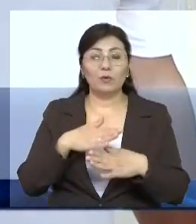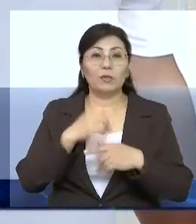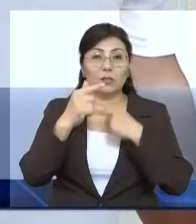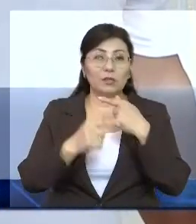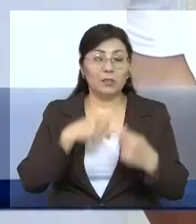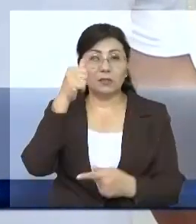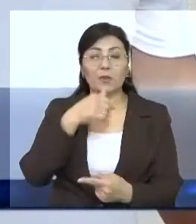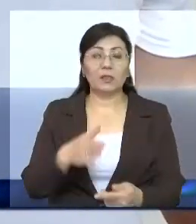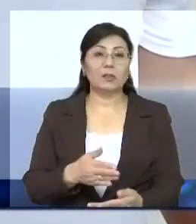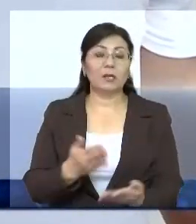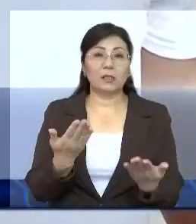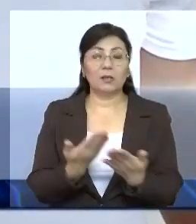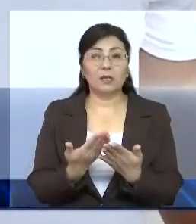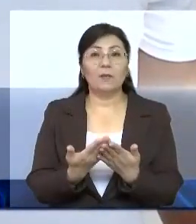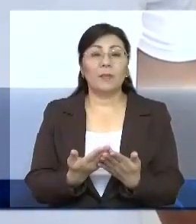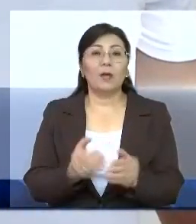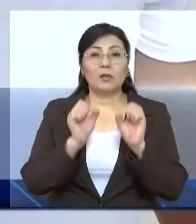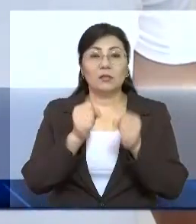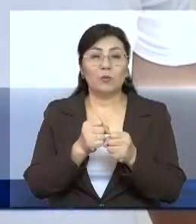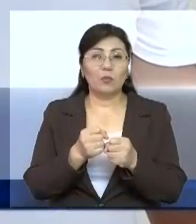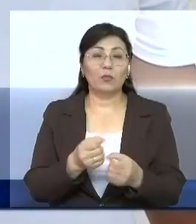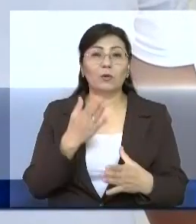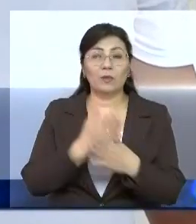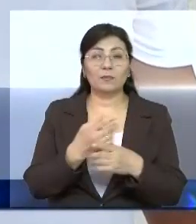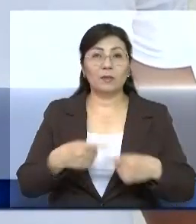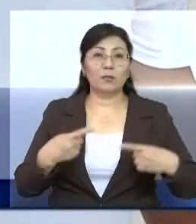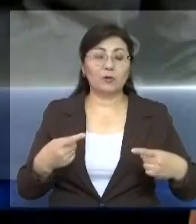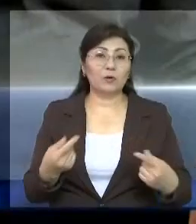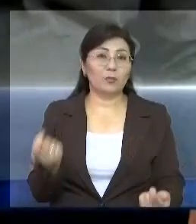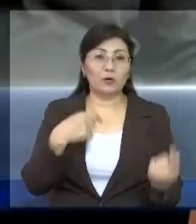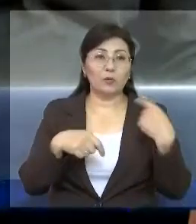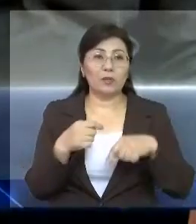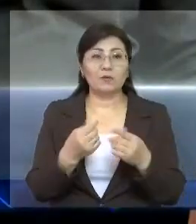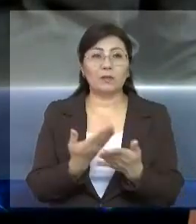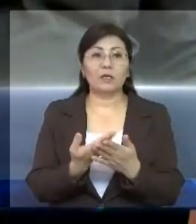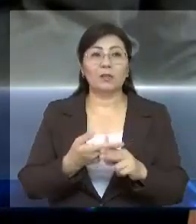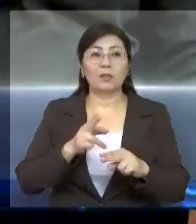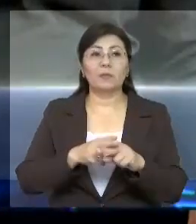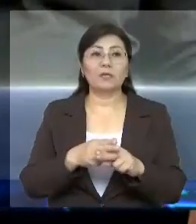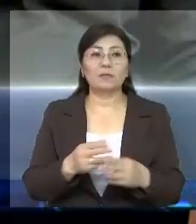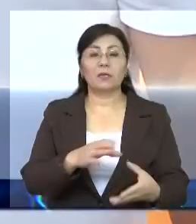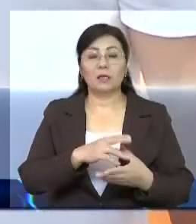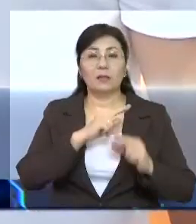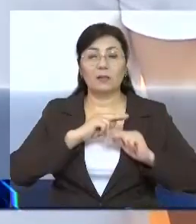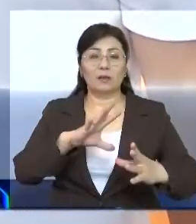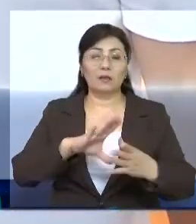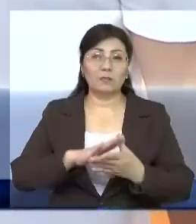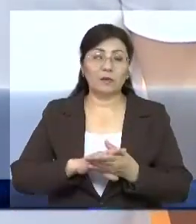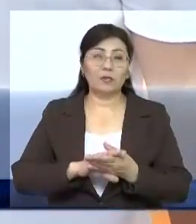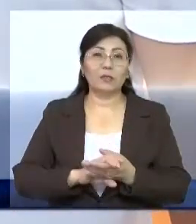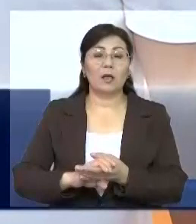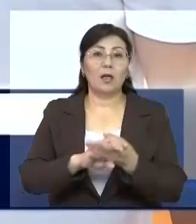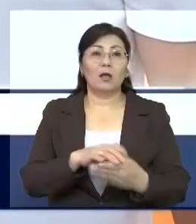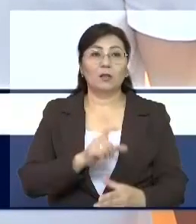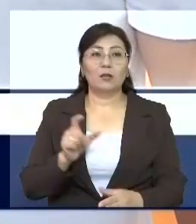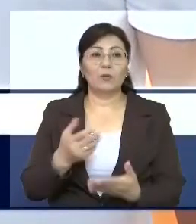сегодня поддержали, встанут на ноги и смогут оказать помощь другим. То есть проект позволяет не только повысить доход сельчан, но и сплотить людей.